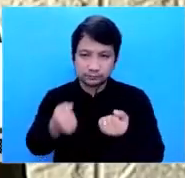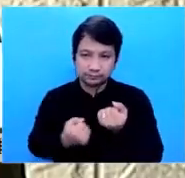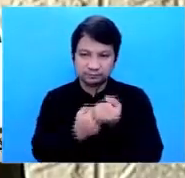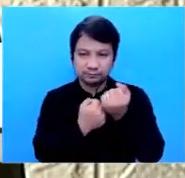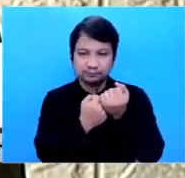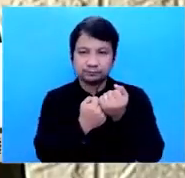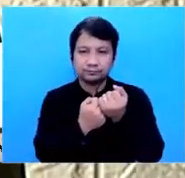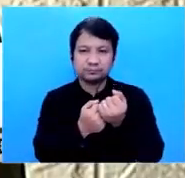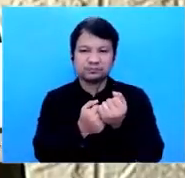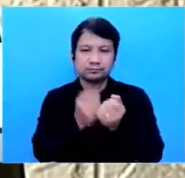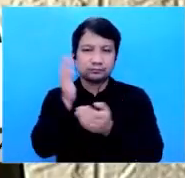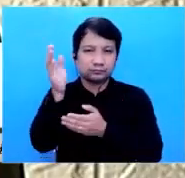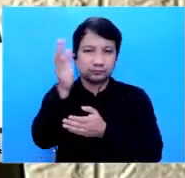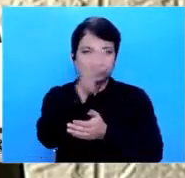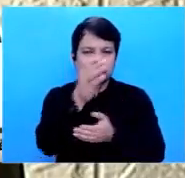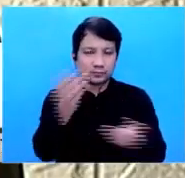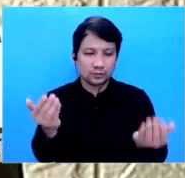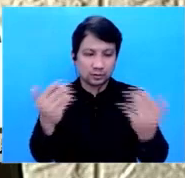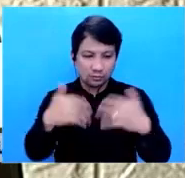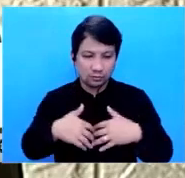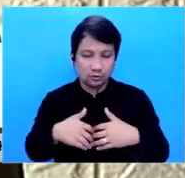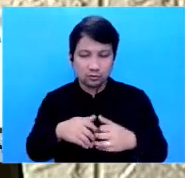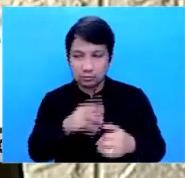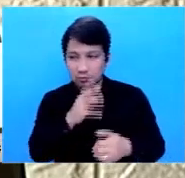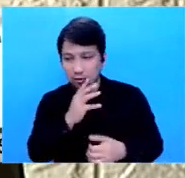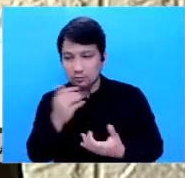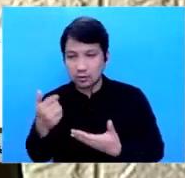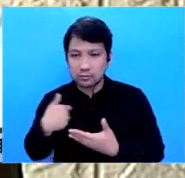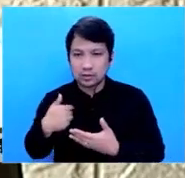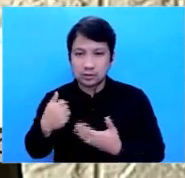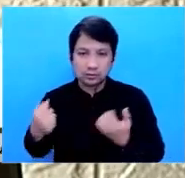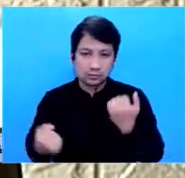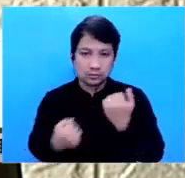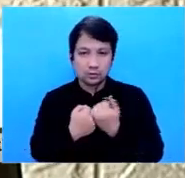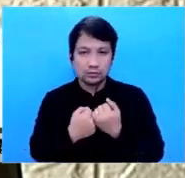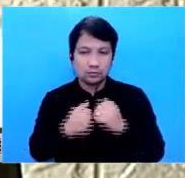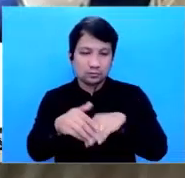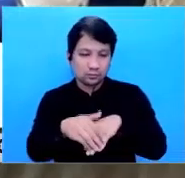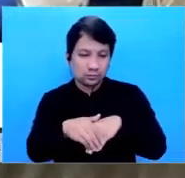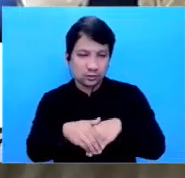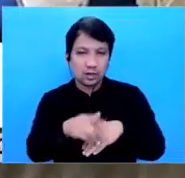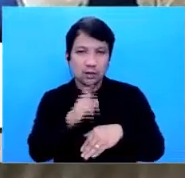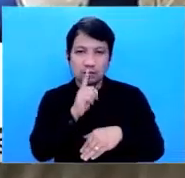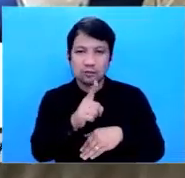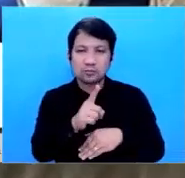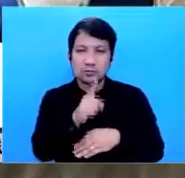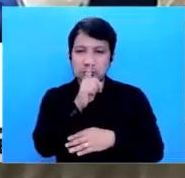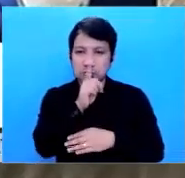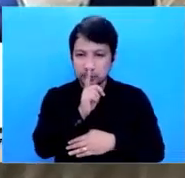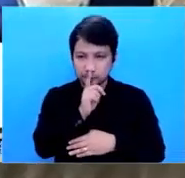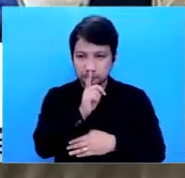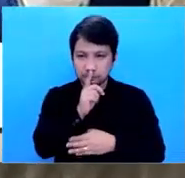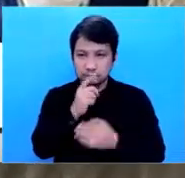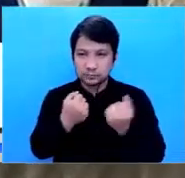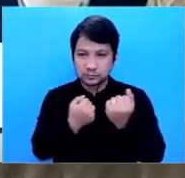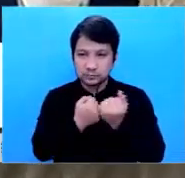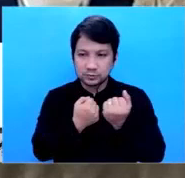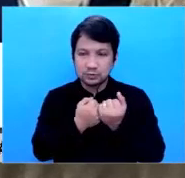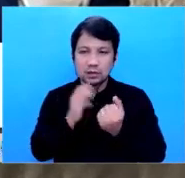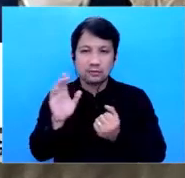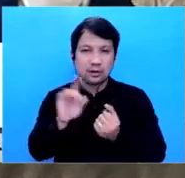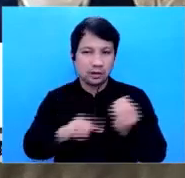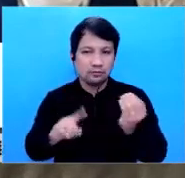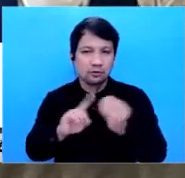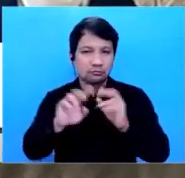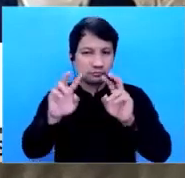campaign, maraming lumalapit sa amin, gumugulong, "Sir, nandito lang kami, mga silent supporters nyo kami." May hirit din si Lacson sa mga